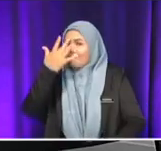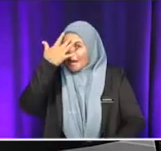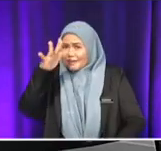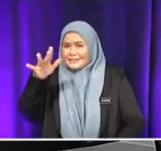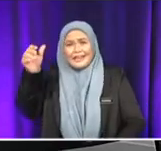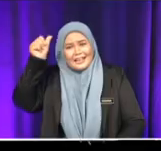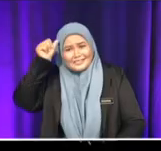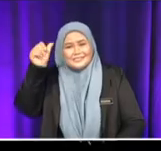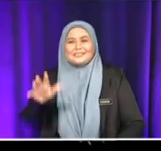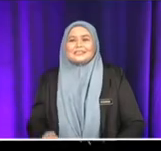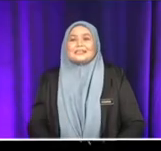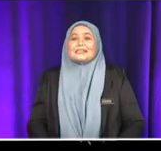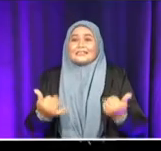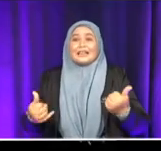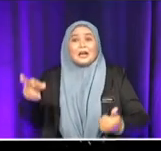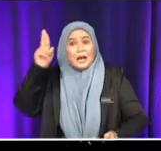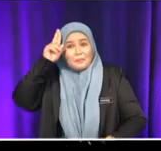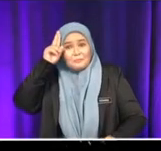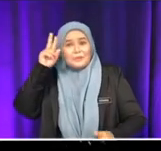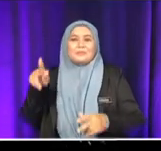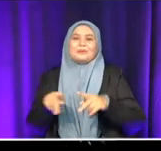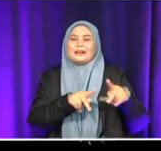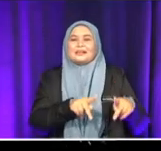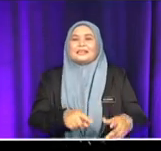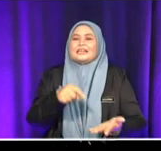sekarang Ramli pula pendidikan